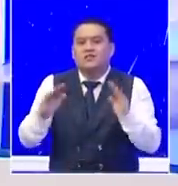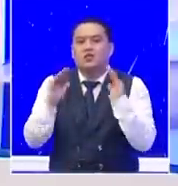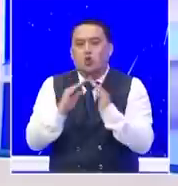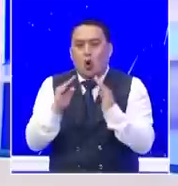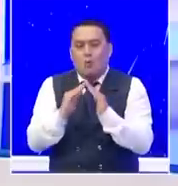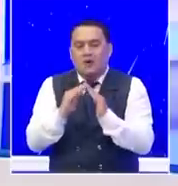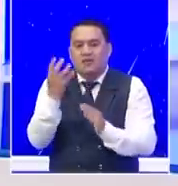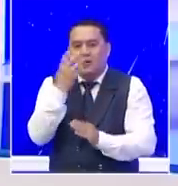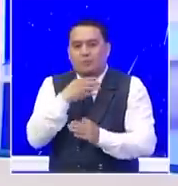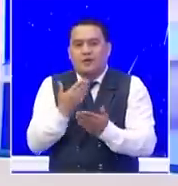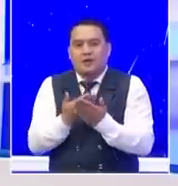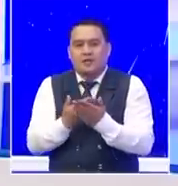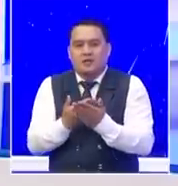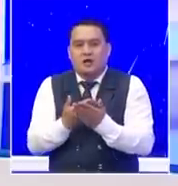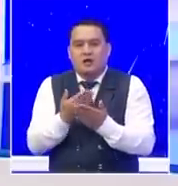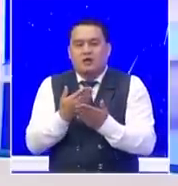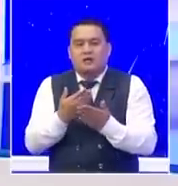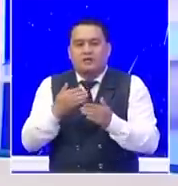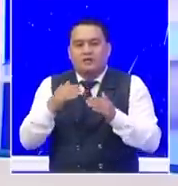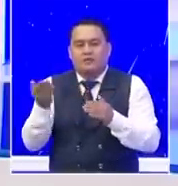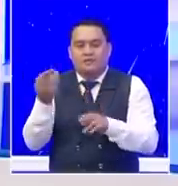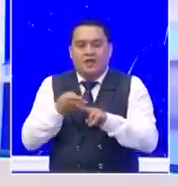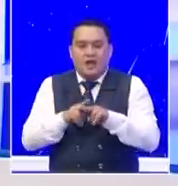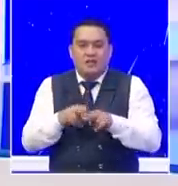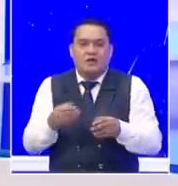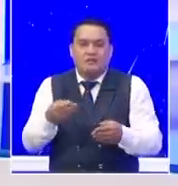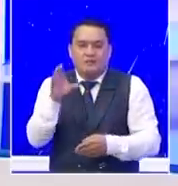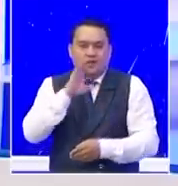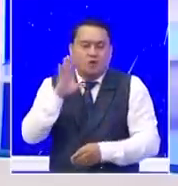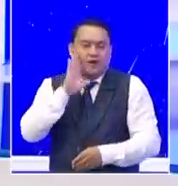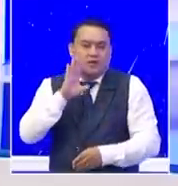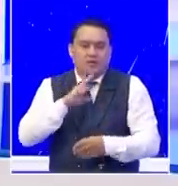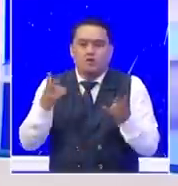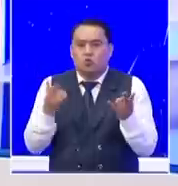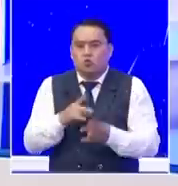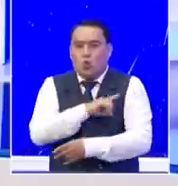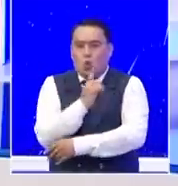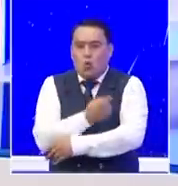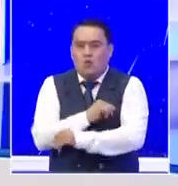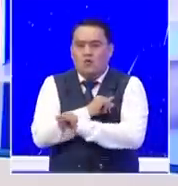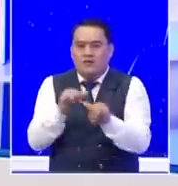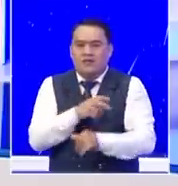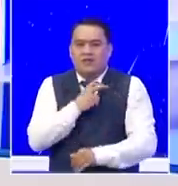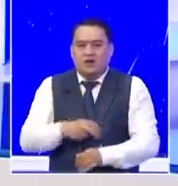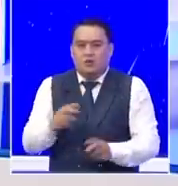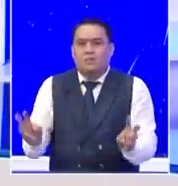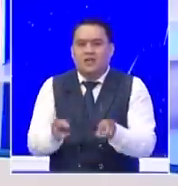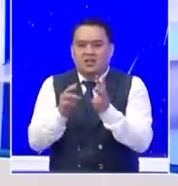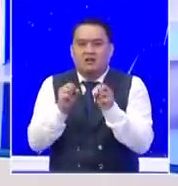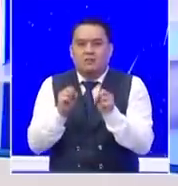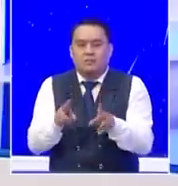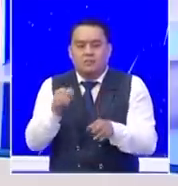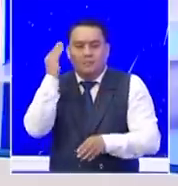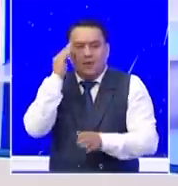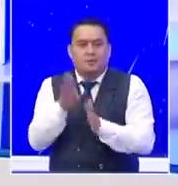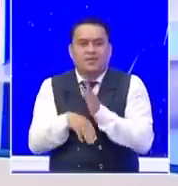а при тепловом поражении немедленно зайти в тень, охладиться и выпить воды. В эти дни увеличен риск возникновения пожаров. Соблюдайте